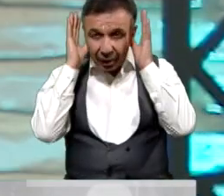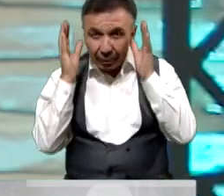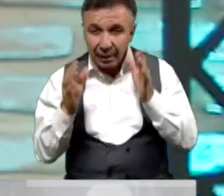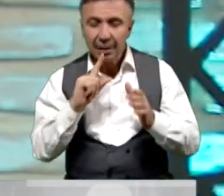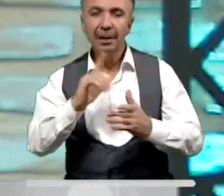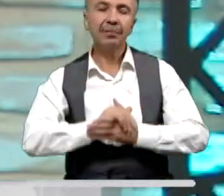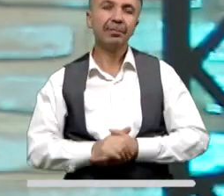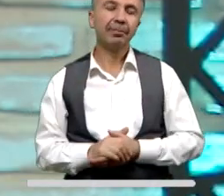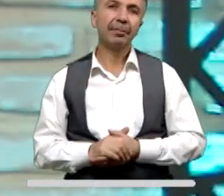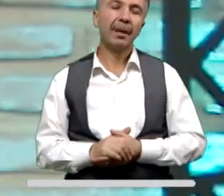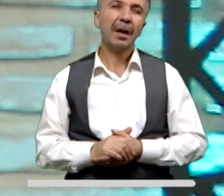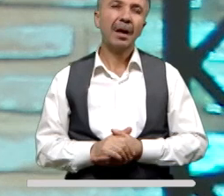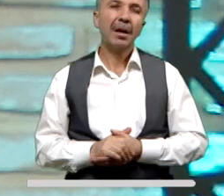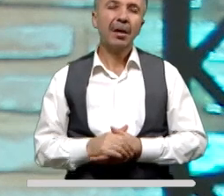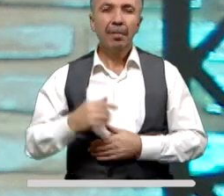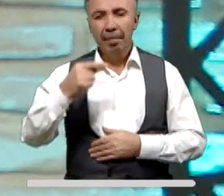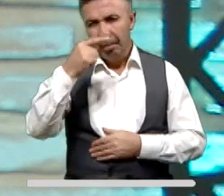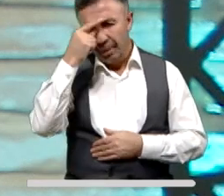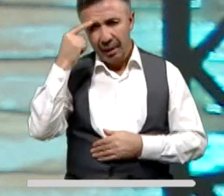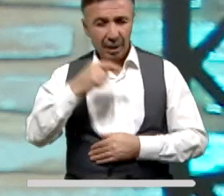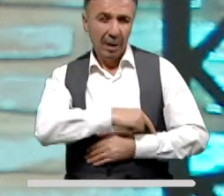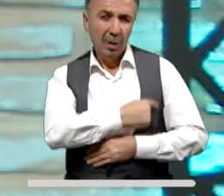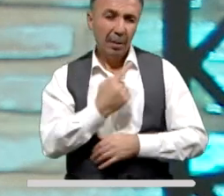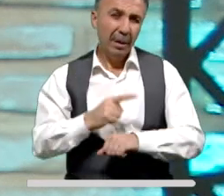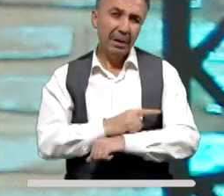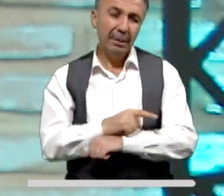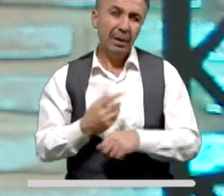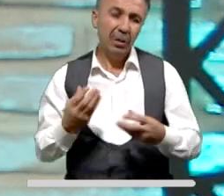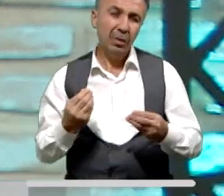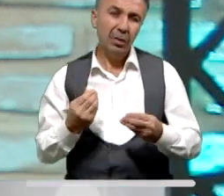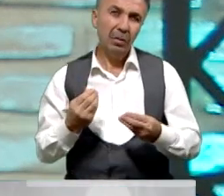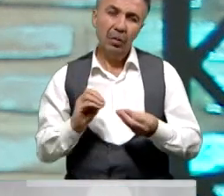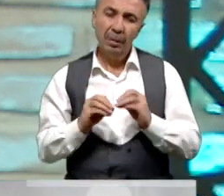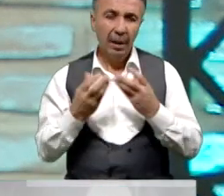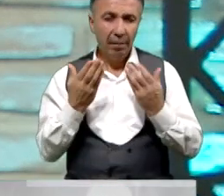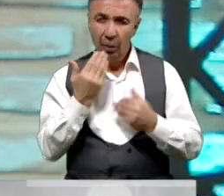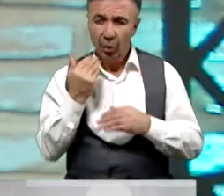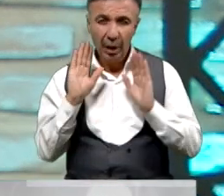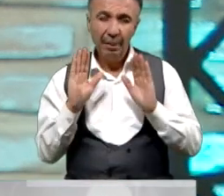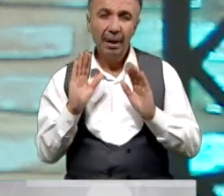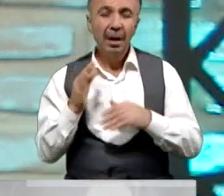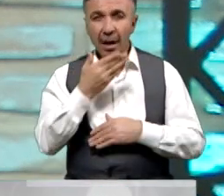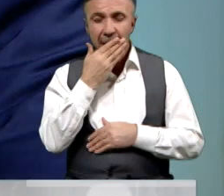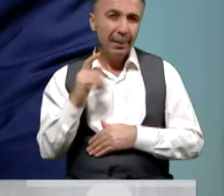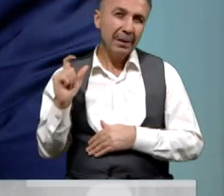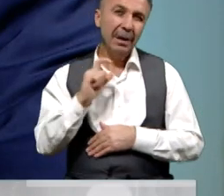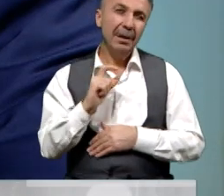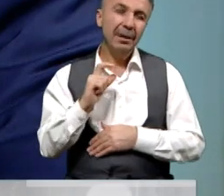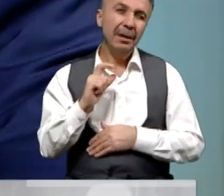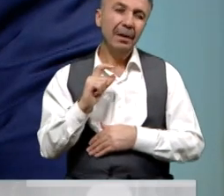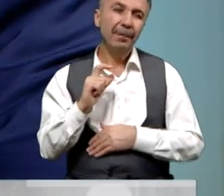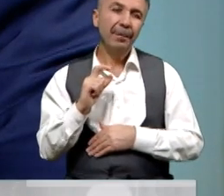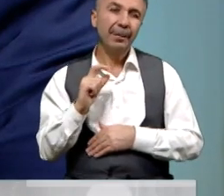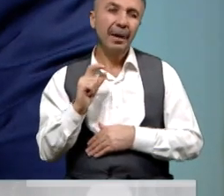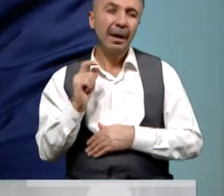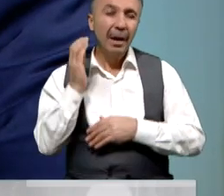Hani belki normal zamanlarda bu çok sorun teşkil etmeyebilir ama Ramazanda biz mesela Ezana değil